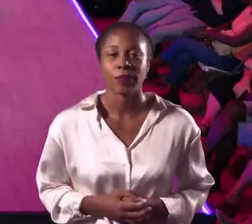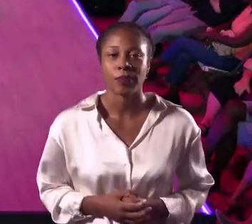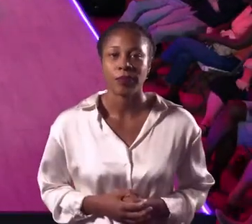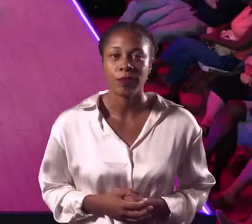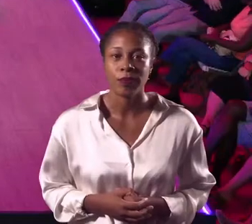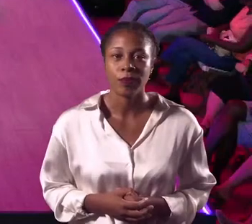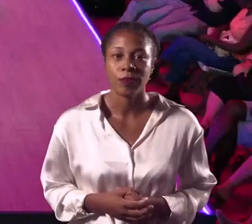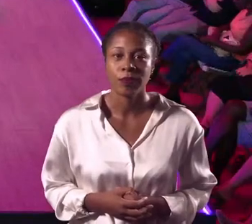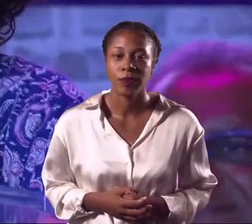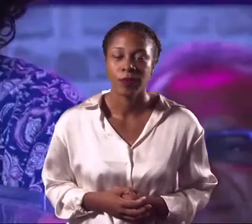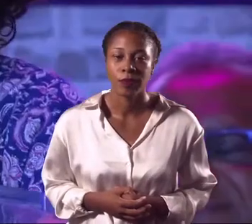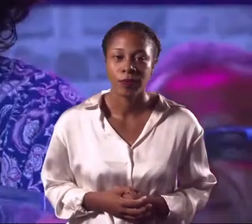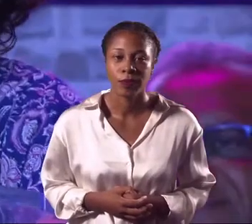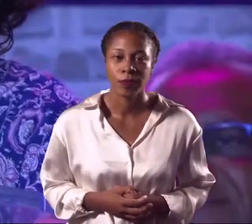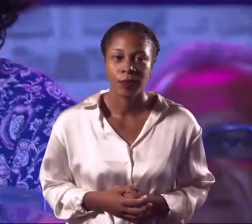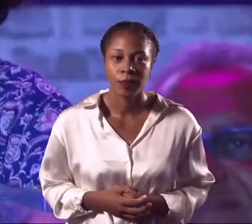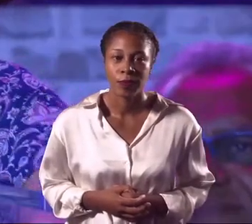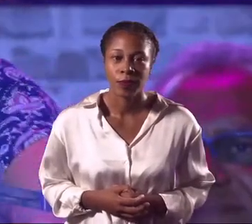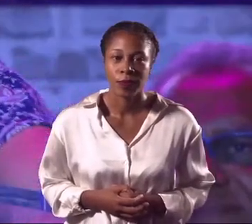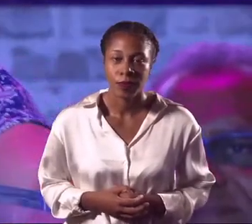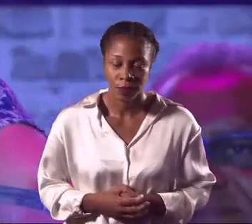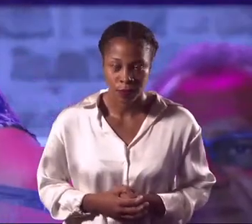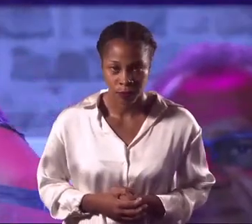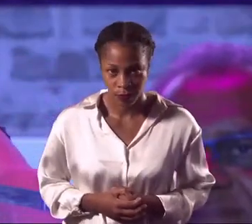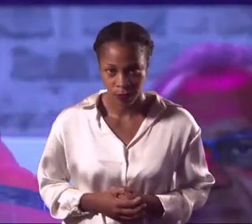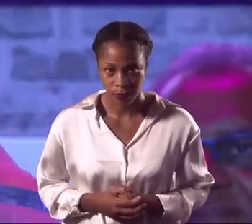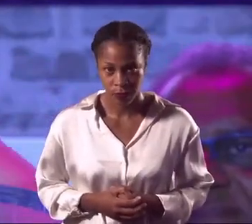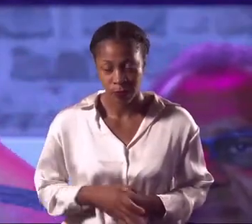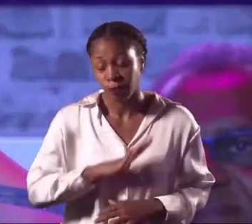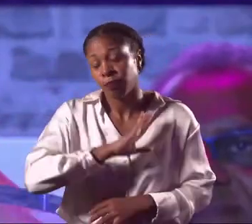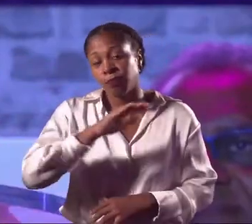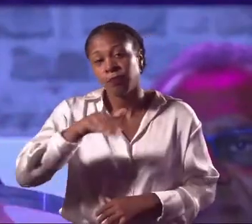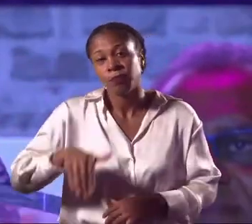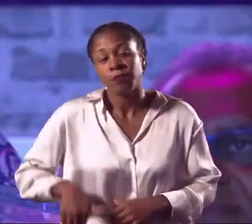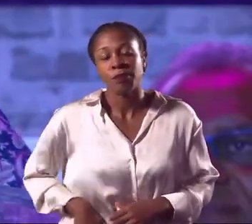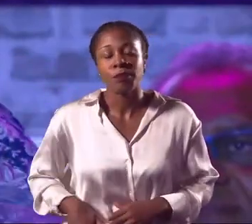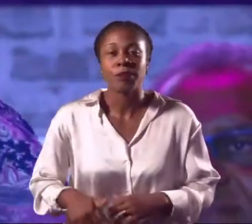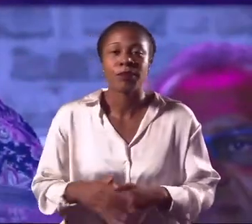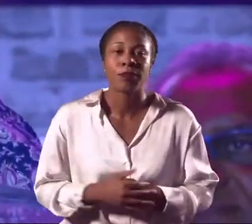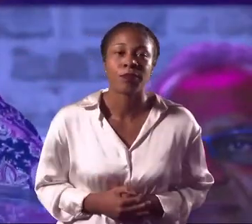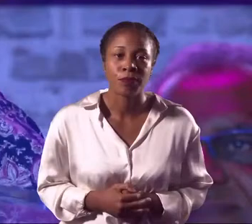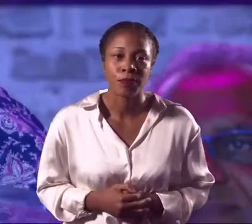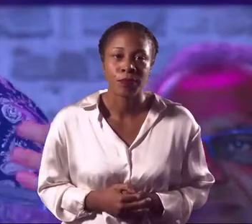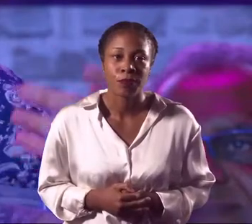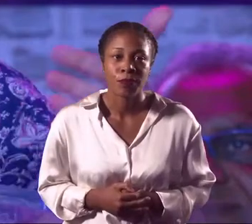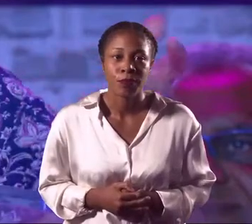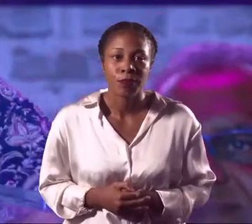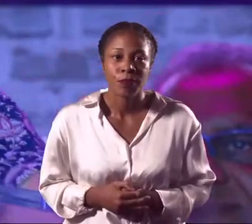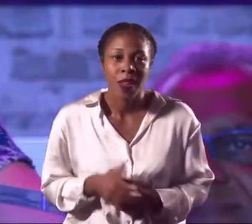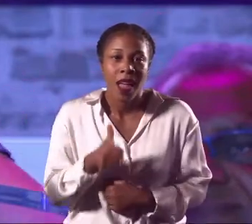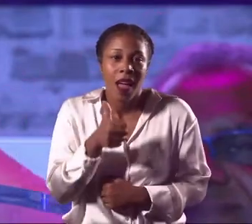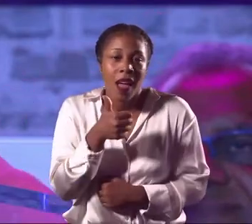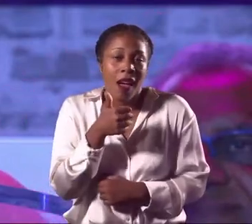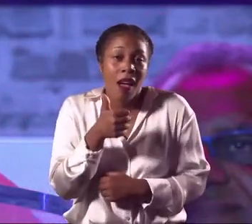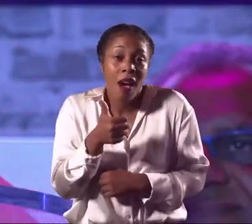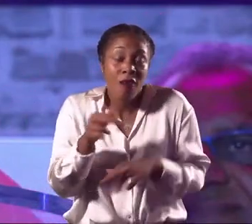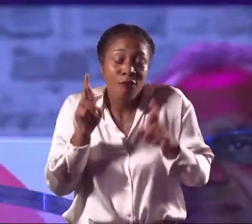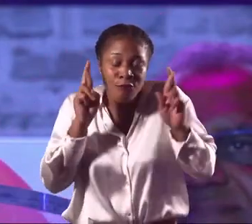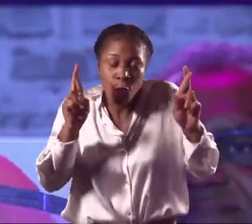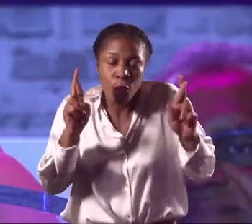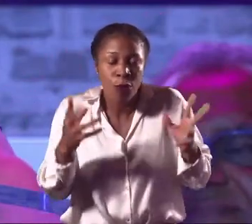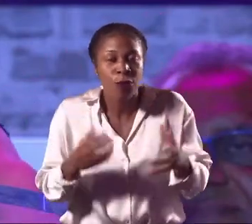Et je voudrais terminer par, finalement, un souhait, un vœu